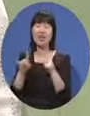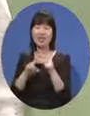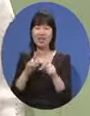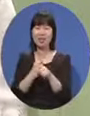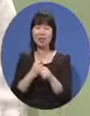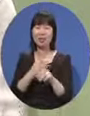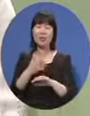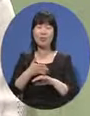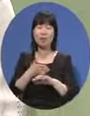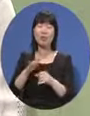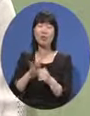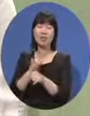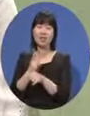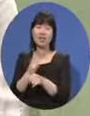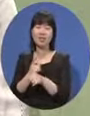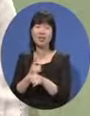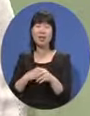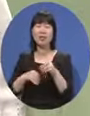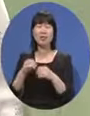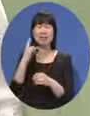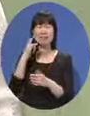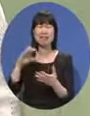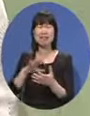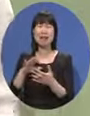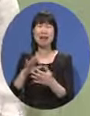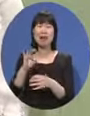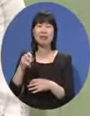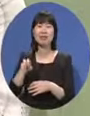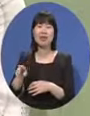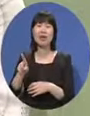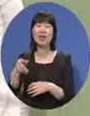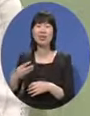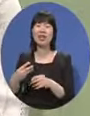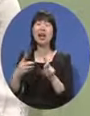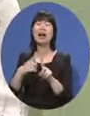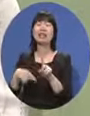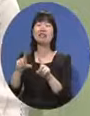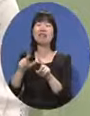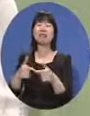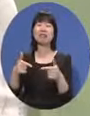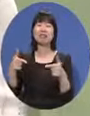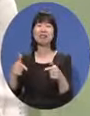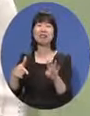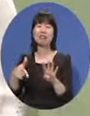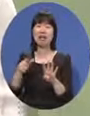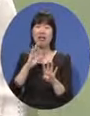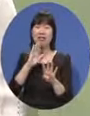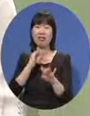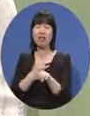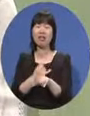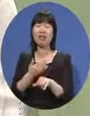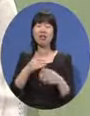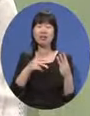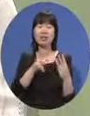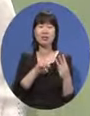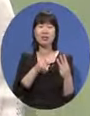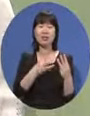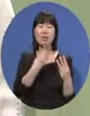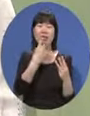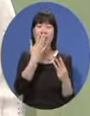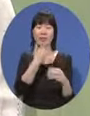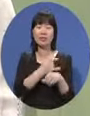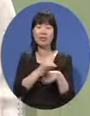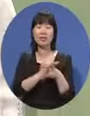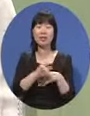5 사랑의 올해 시끄러워 는 음절이 1 많네요 그쵸 43 은 잘만 하면 되요 그러면 더